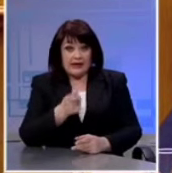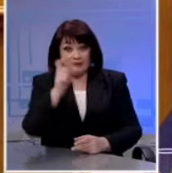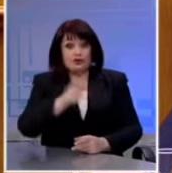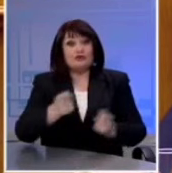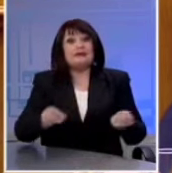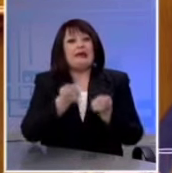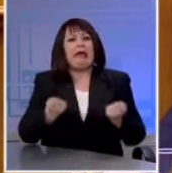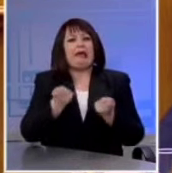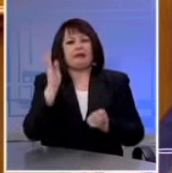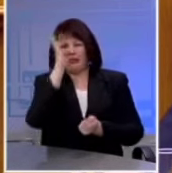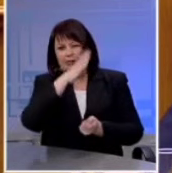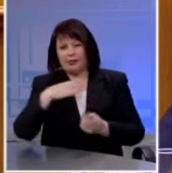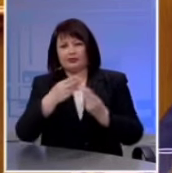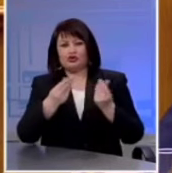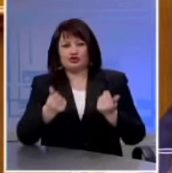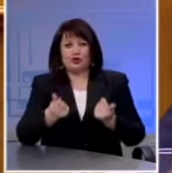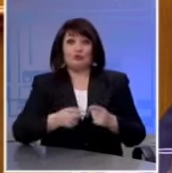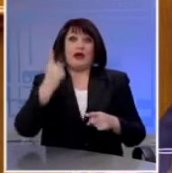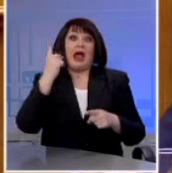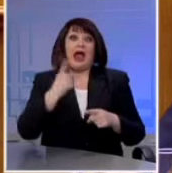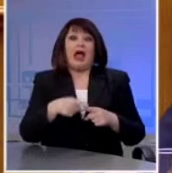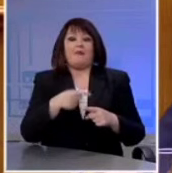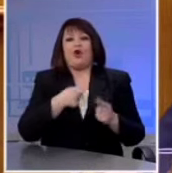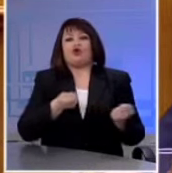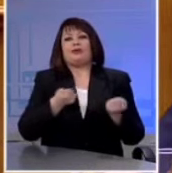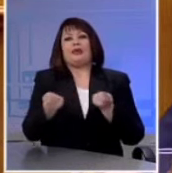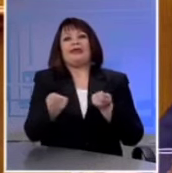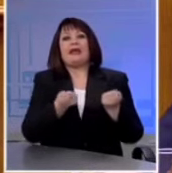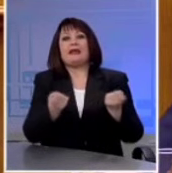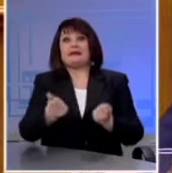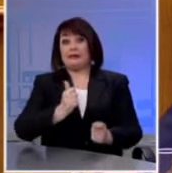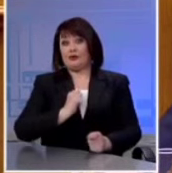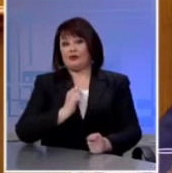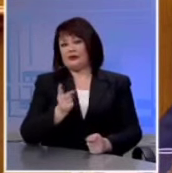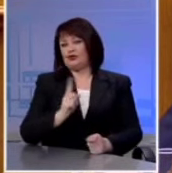για να εμφανιστεί ως απλός διαχειριστής του λογαριασμού και όχι ως ιδιοκτήτης.